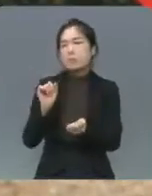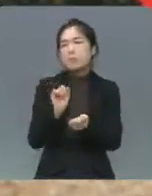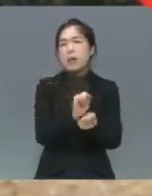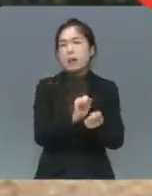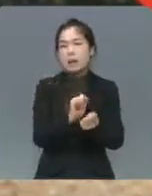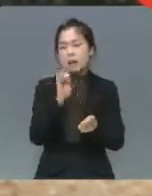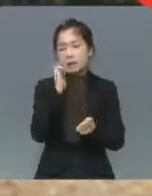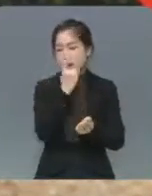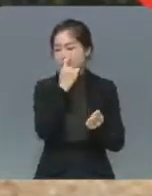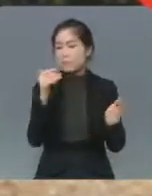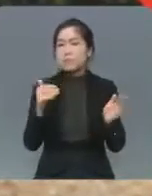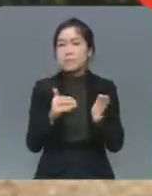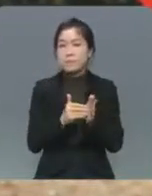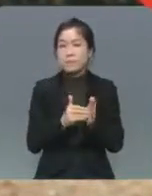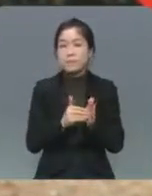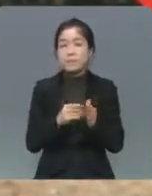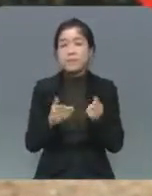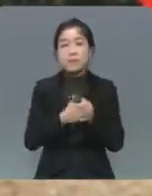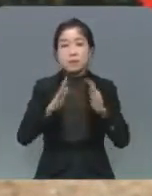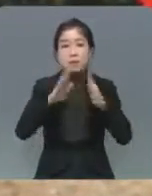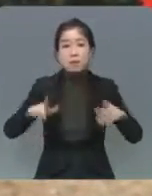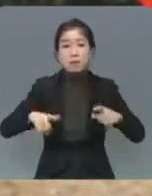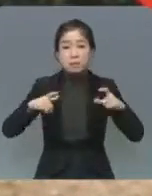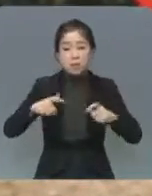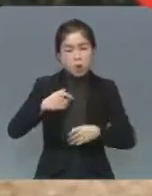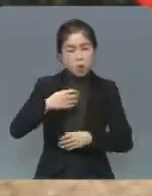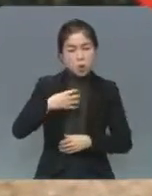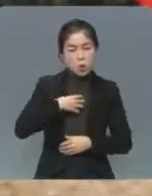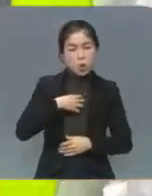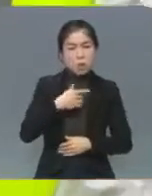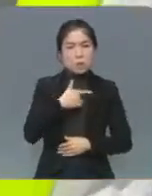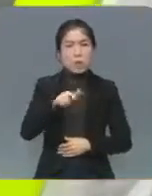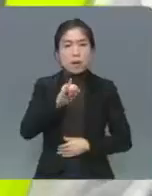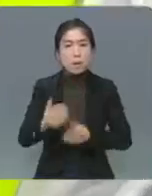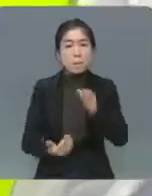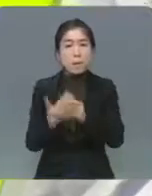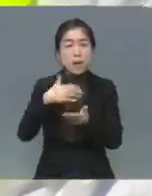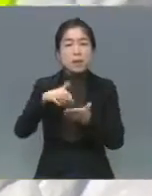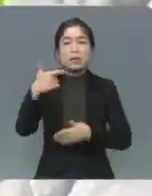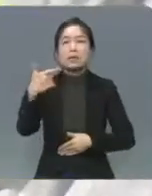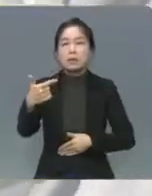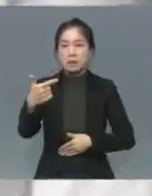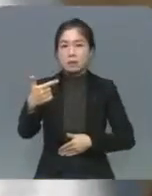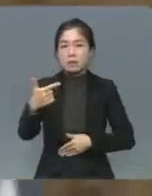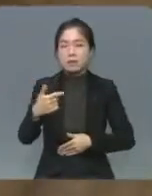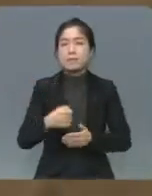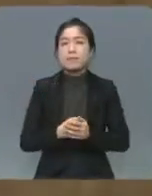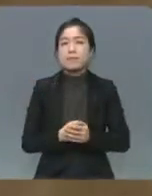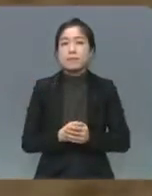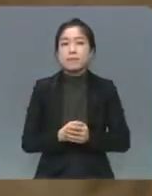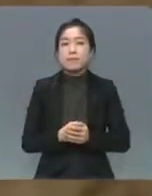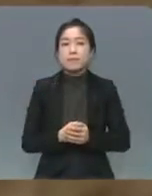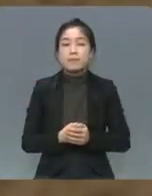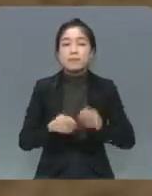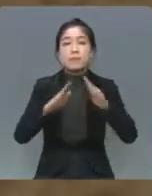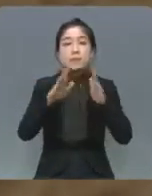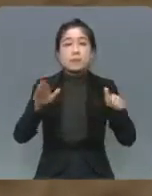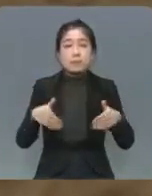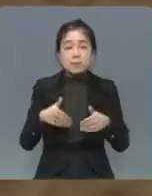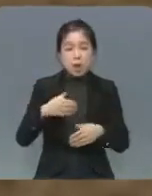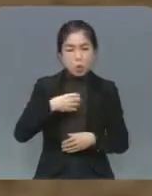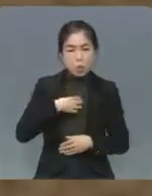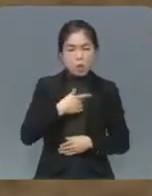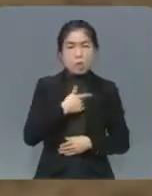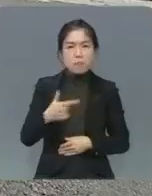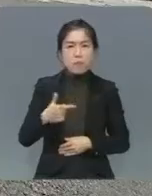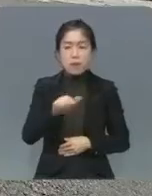받았다고 밝혔습니다. 이에 따라 전남 지역의 고병원성 AI 발생 건수는 모두 6건으로 늘었습니다. 전라남도는